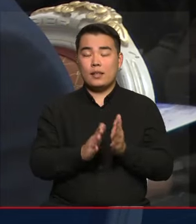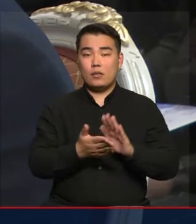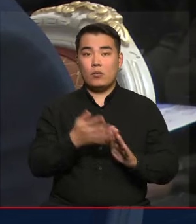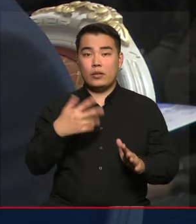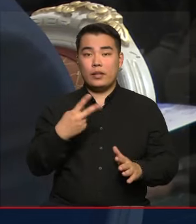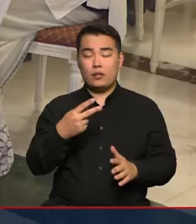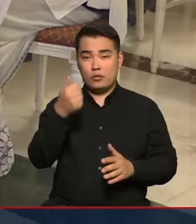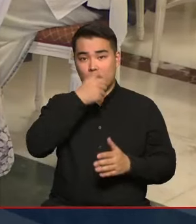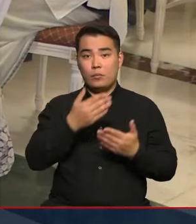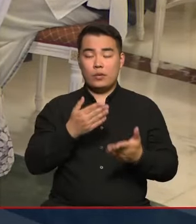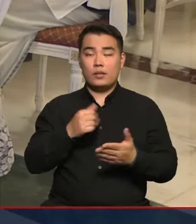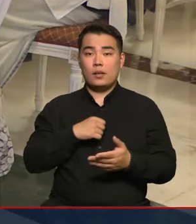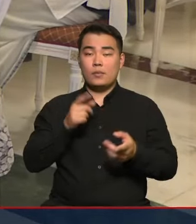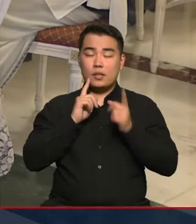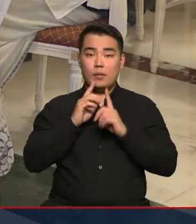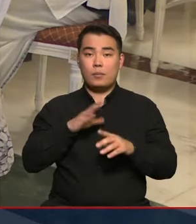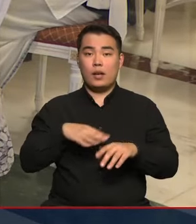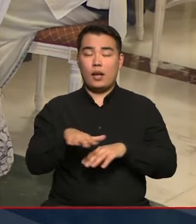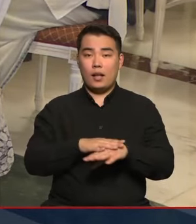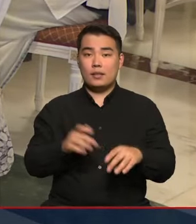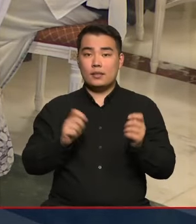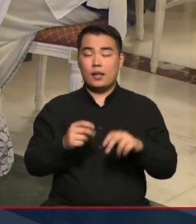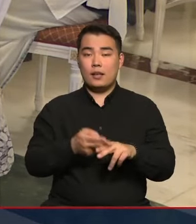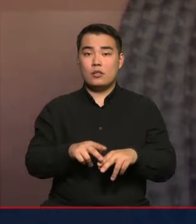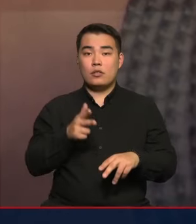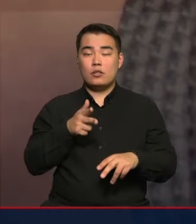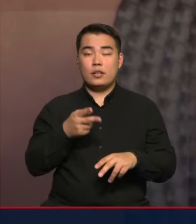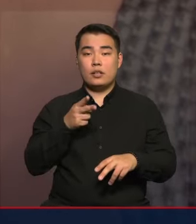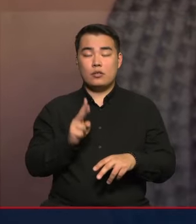32 жыл бұрын халықаралық конгрессте бекітілген. Содан бері 3700 діни